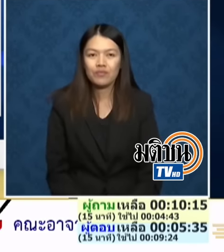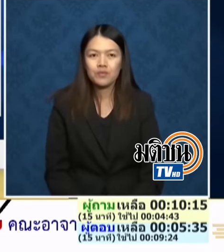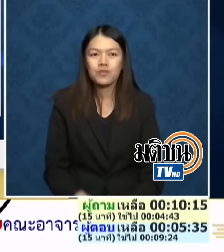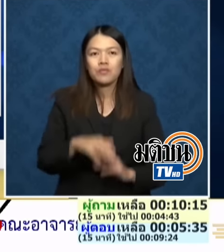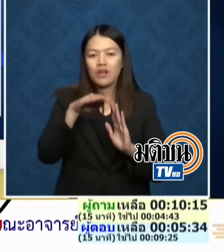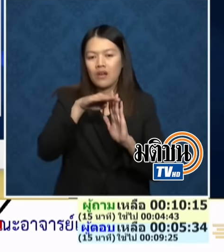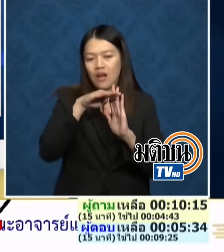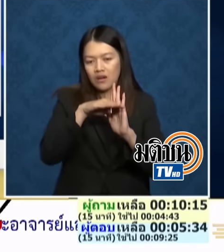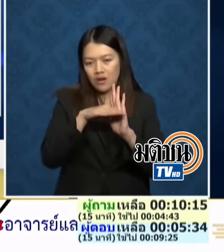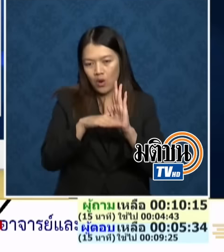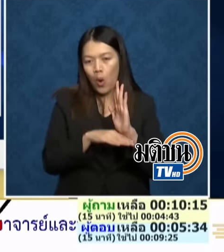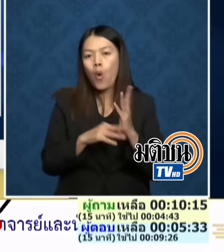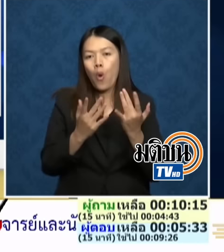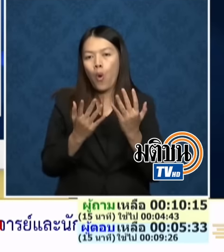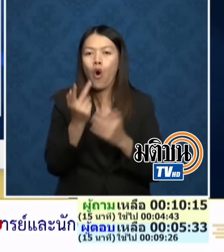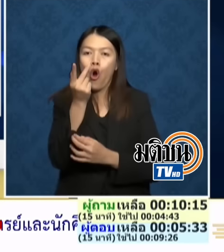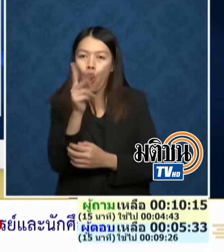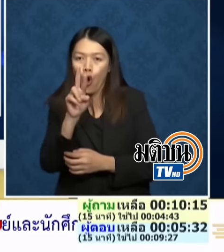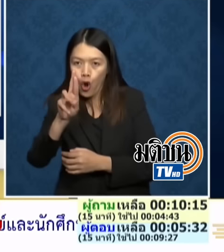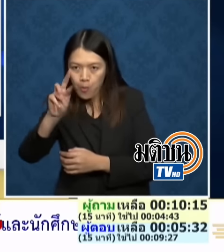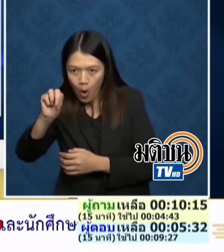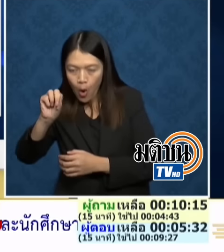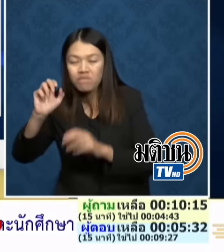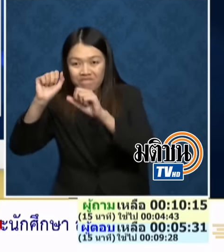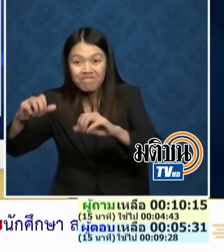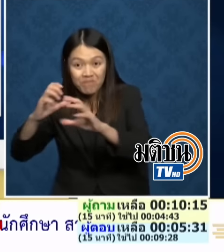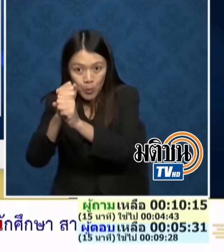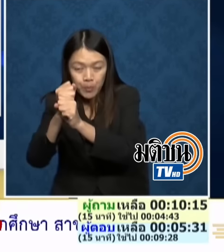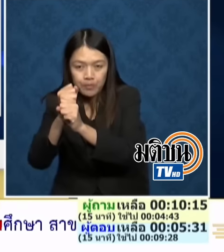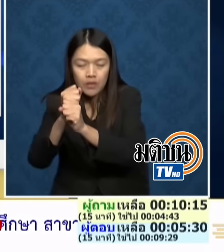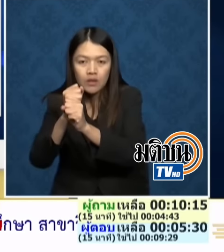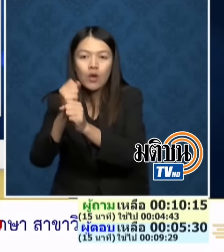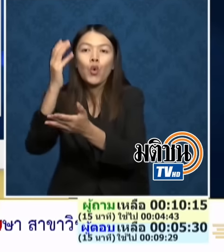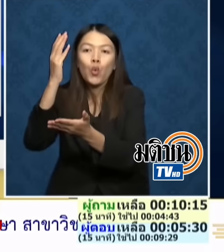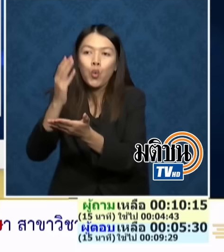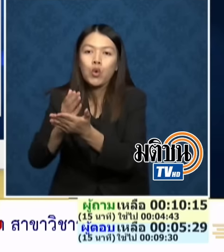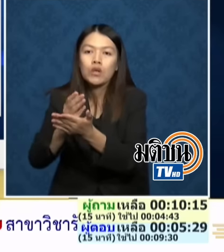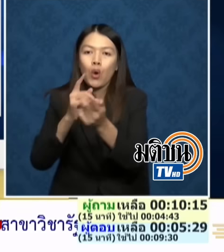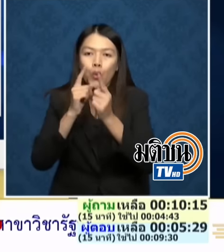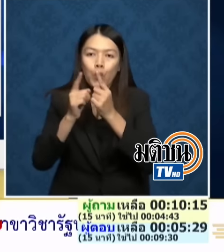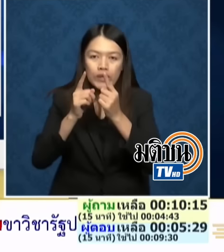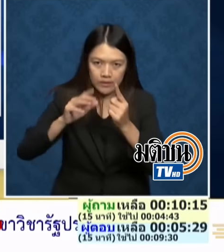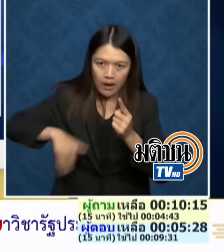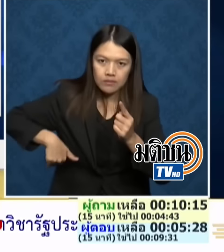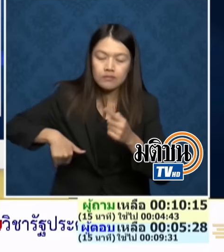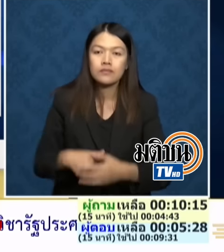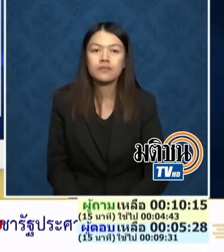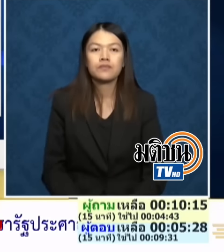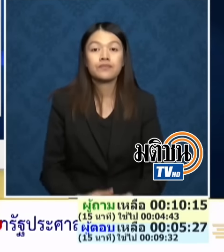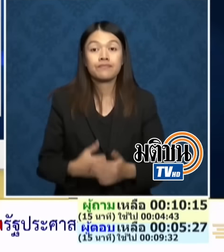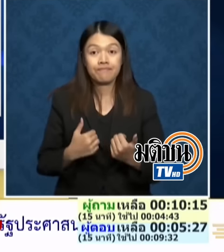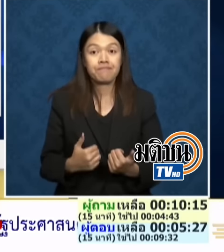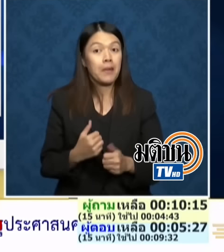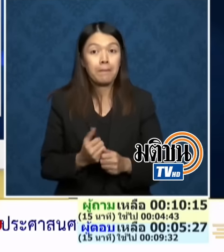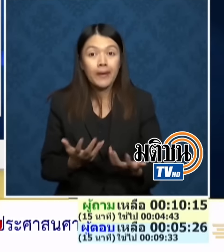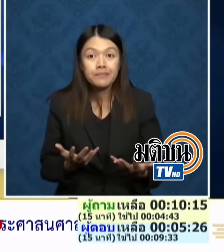ั้นตอนจะต้องเห็นชอบควรม.เมื่อได้อยข้อยู่ติ ค่อยมาเจรษากันและในระหว่างนี้ทำอย่ไรคร